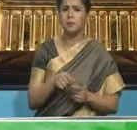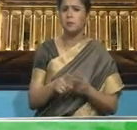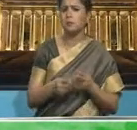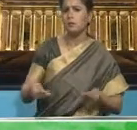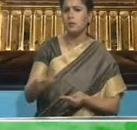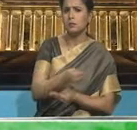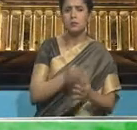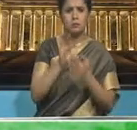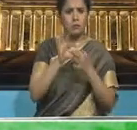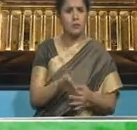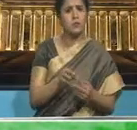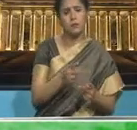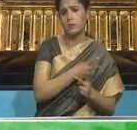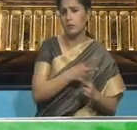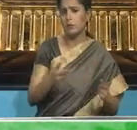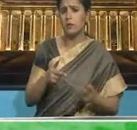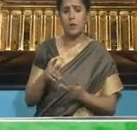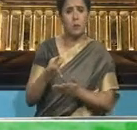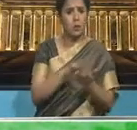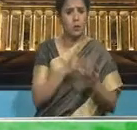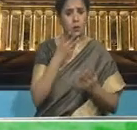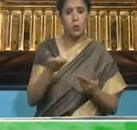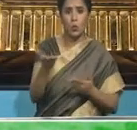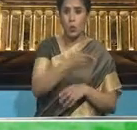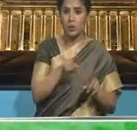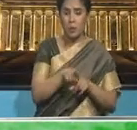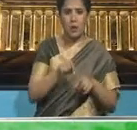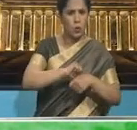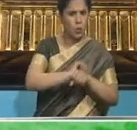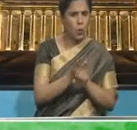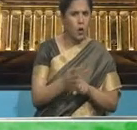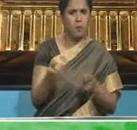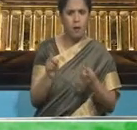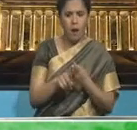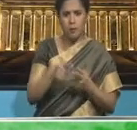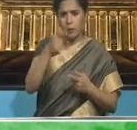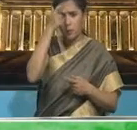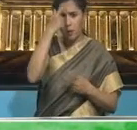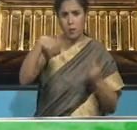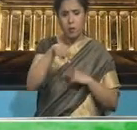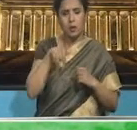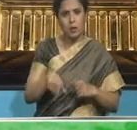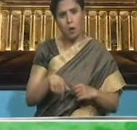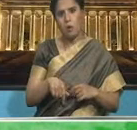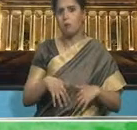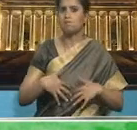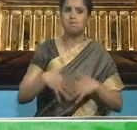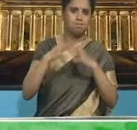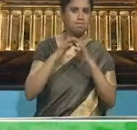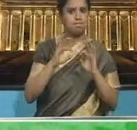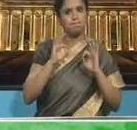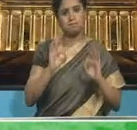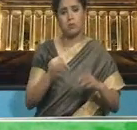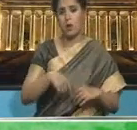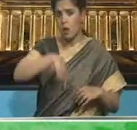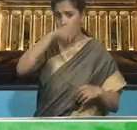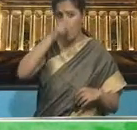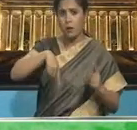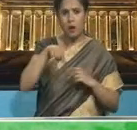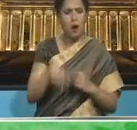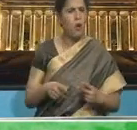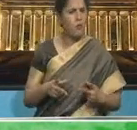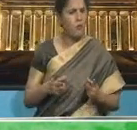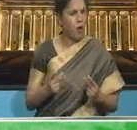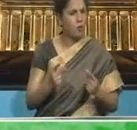के अधिकांश क्षेत्र अब महामारी के प्रभाव से बाहर आ गया है। भारत सबसे तेजी